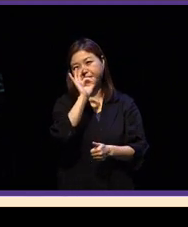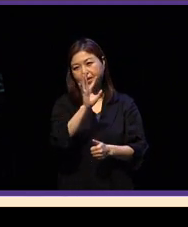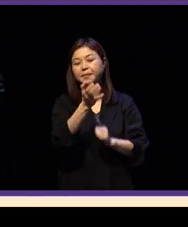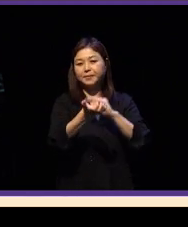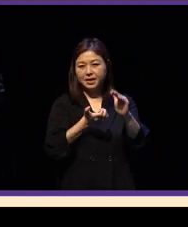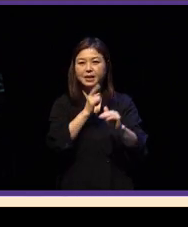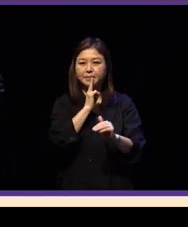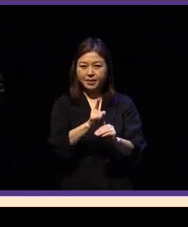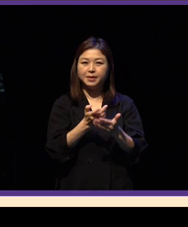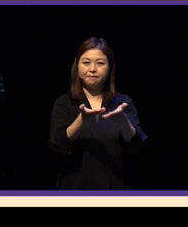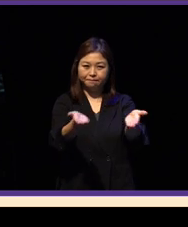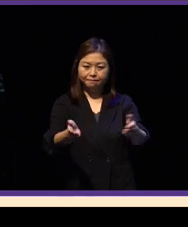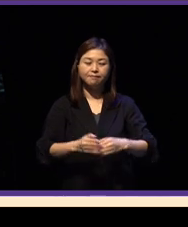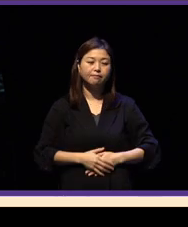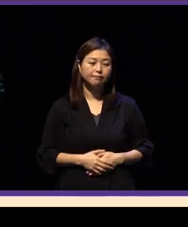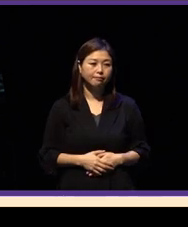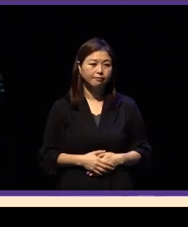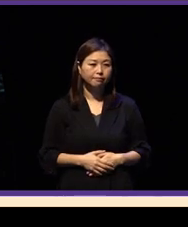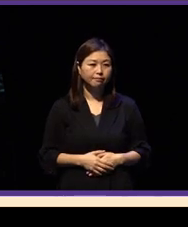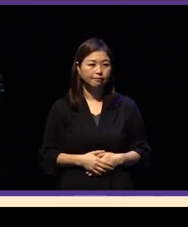미리 말씀드리겠습니다.